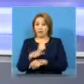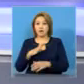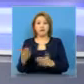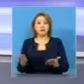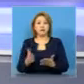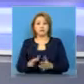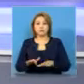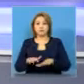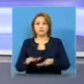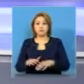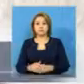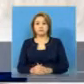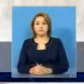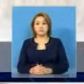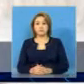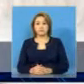өтіп жатыр?